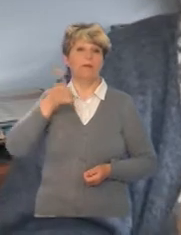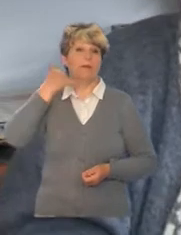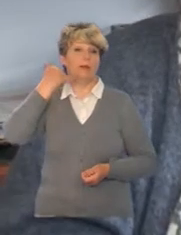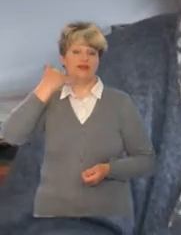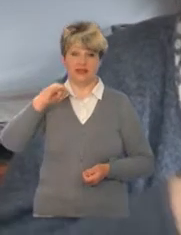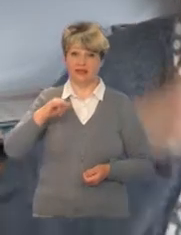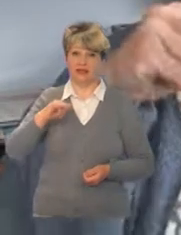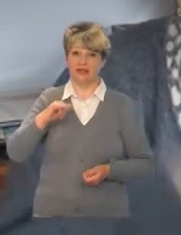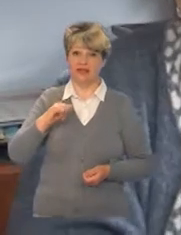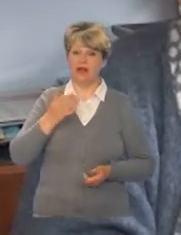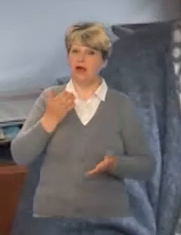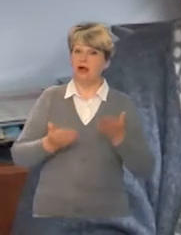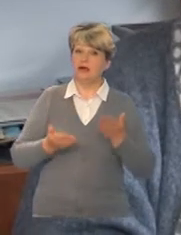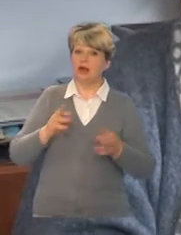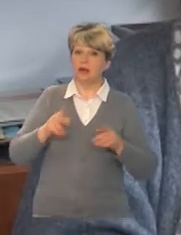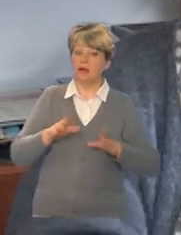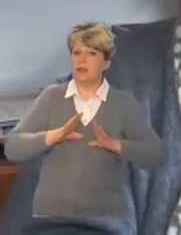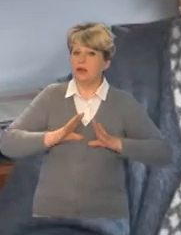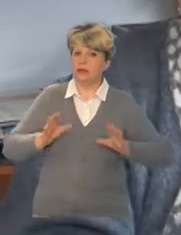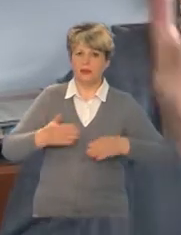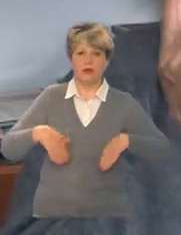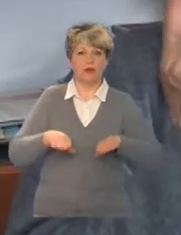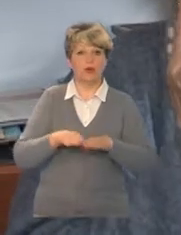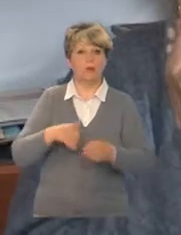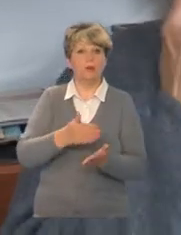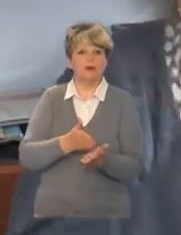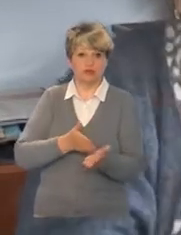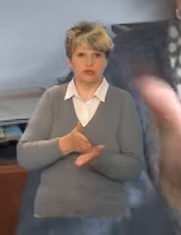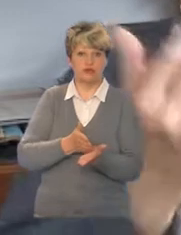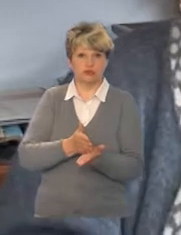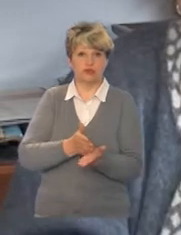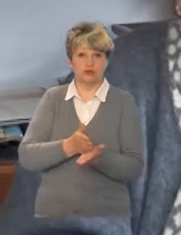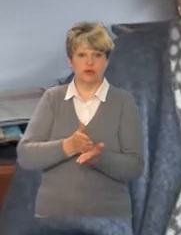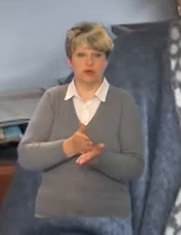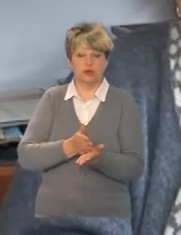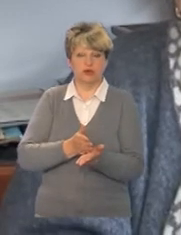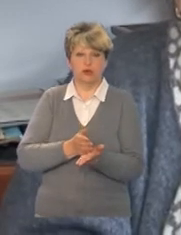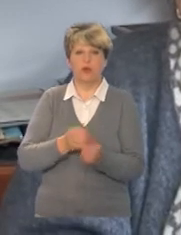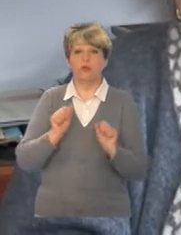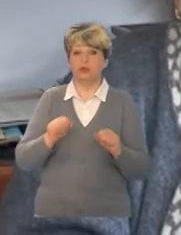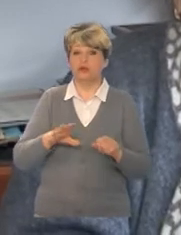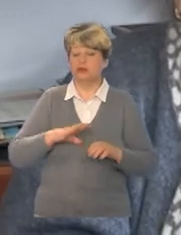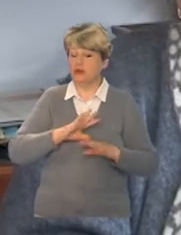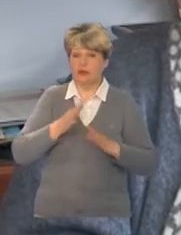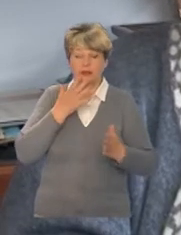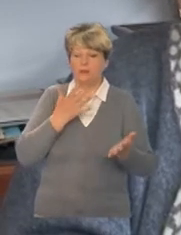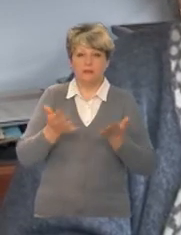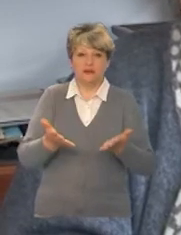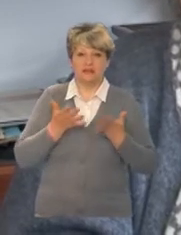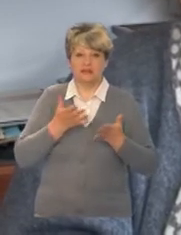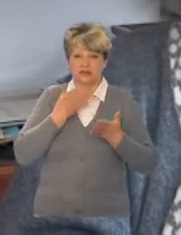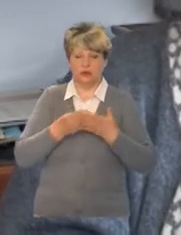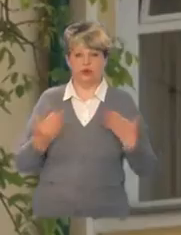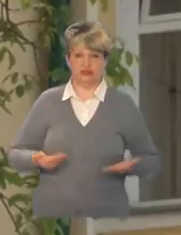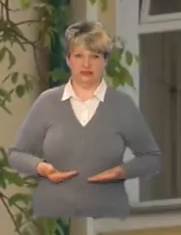СМС-повідомленням. Якби не було такої послуги, то можна навіть і не уявити свого